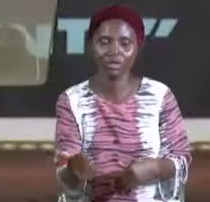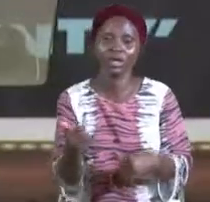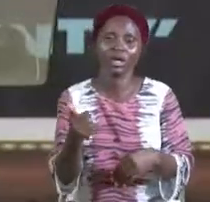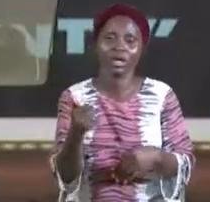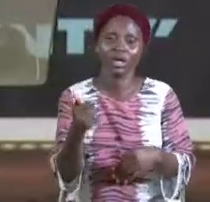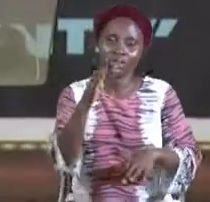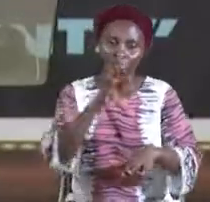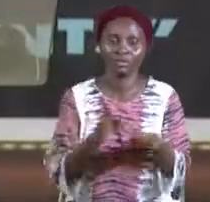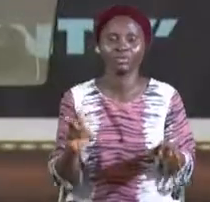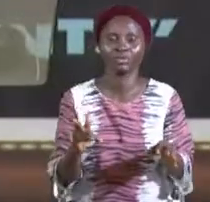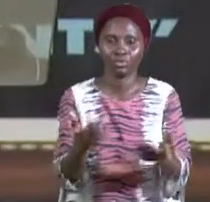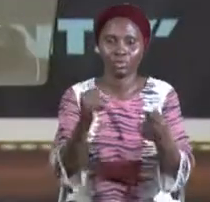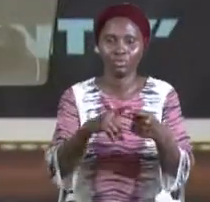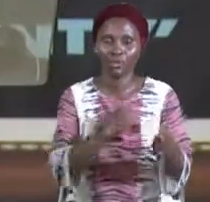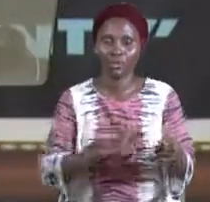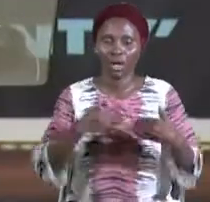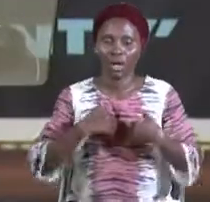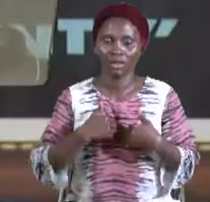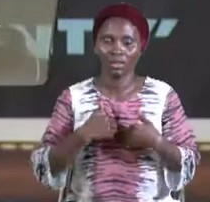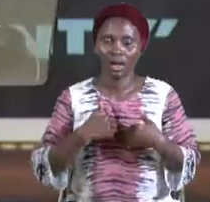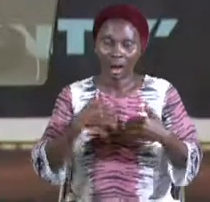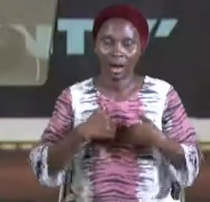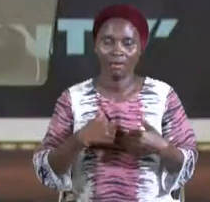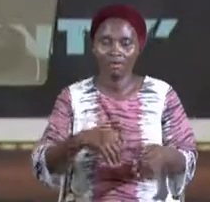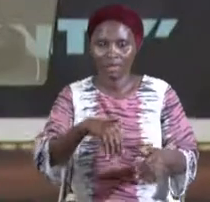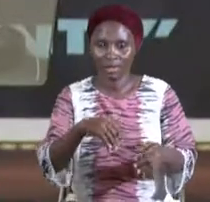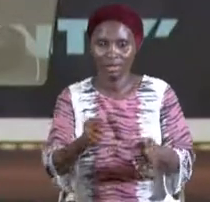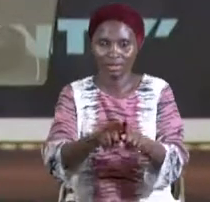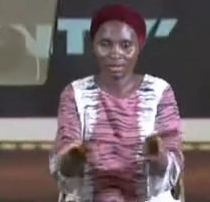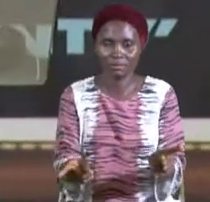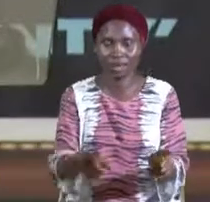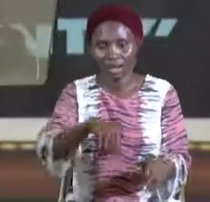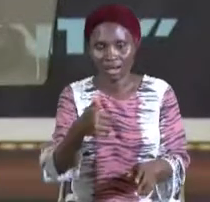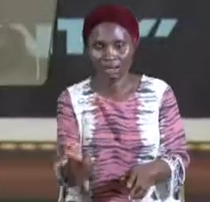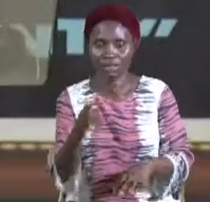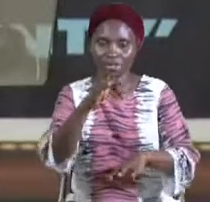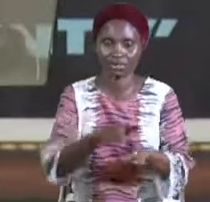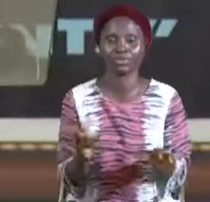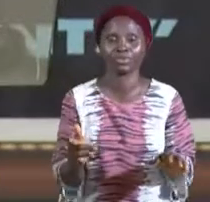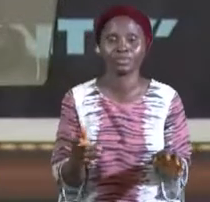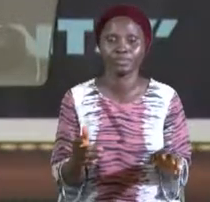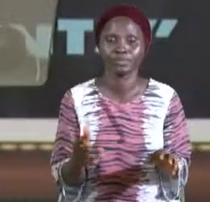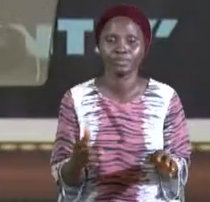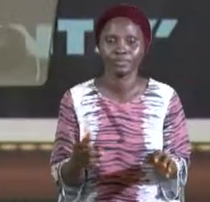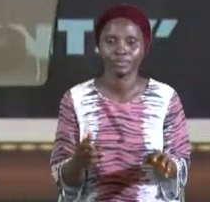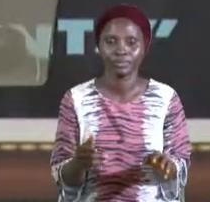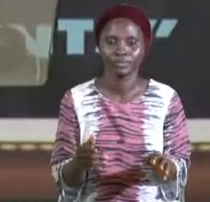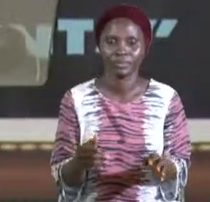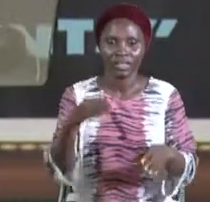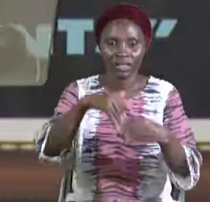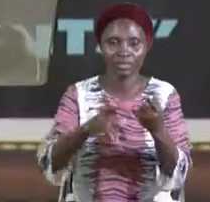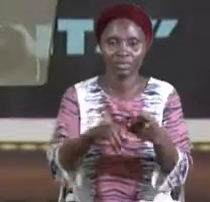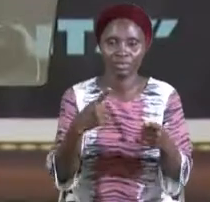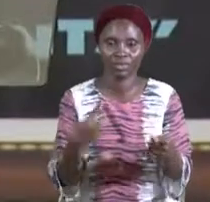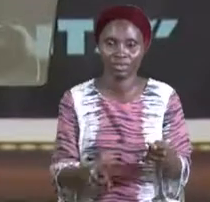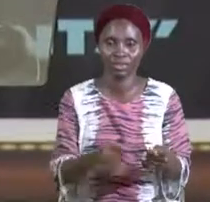recevez une différente touche, une autre touche. Il dit, c'est ainsi, en effet, que l'entrée dans le royaume éternel de notre Seigneur et Sauveur